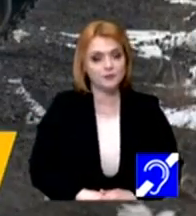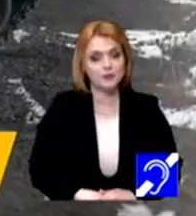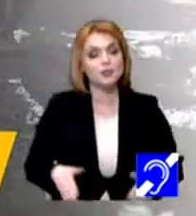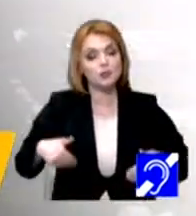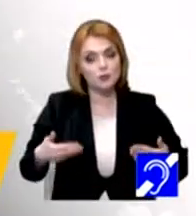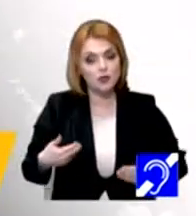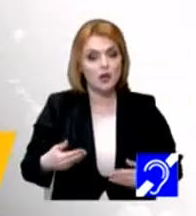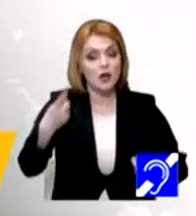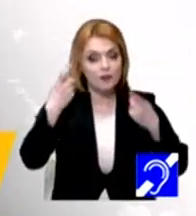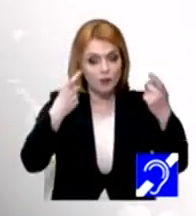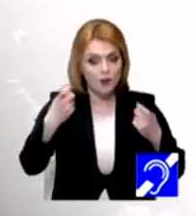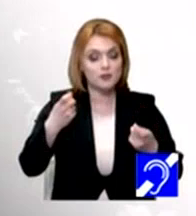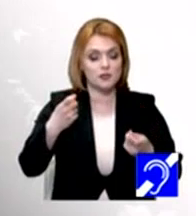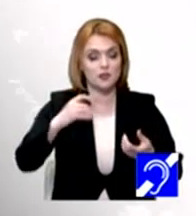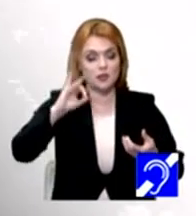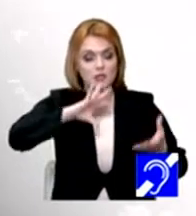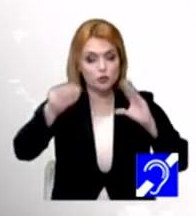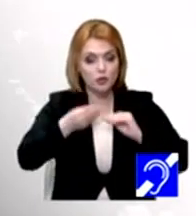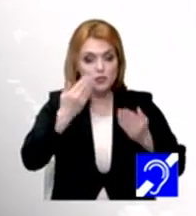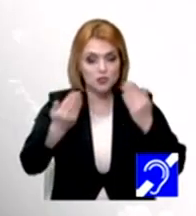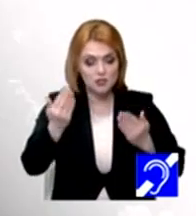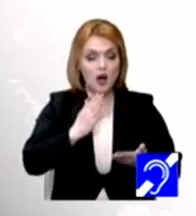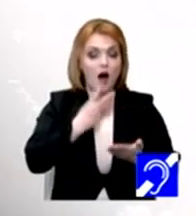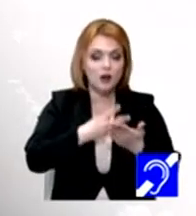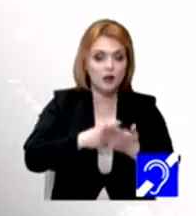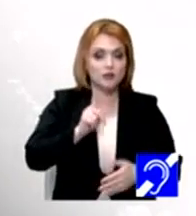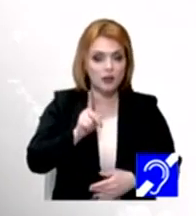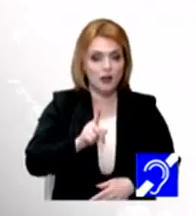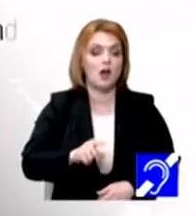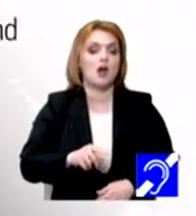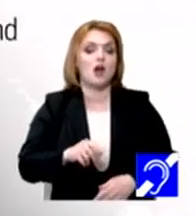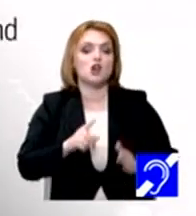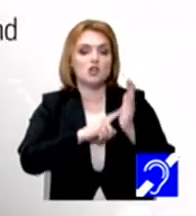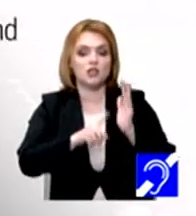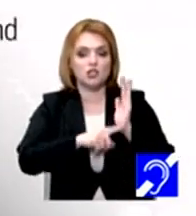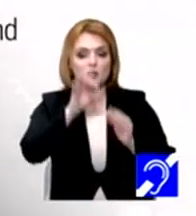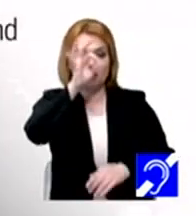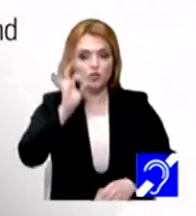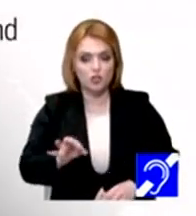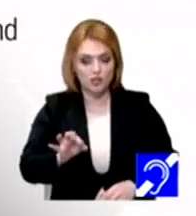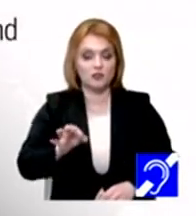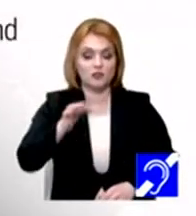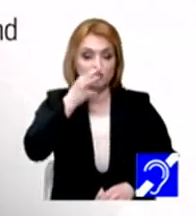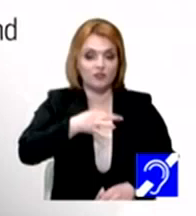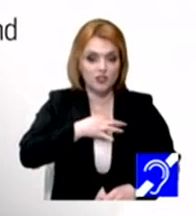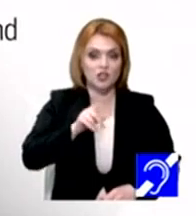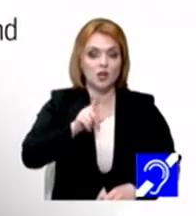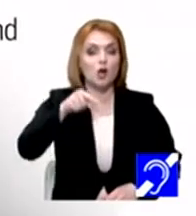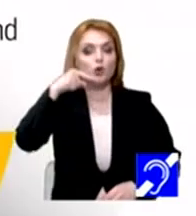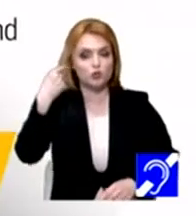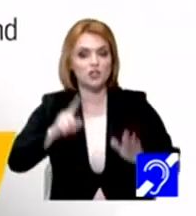Bun găsit! Datele sondajului arată că 61% dintre respondenți consideră că Rusia duce un război cu Ucraina.